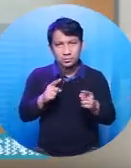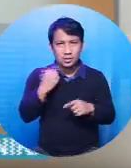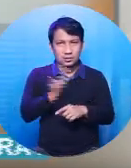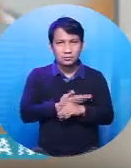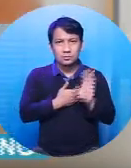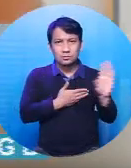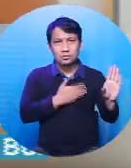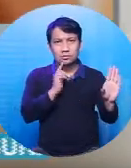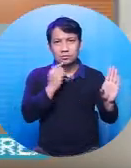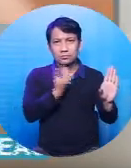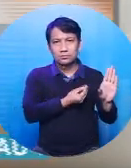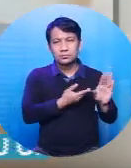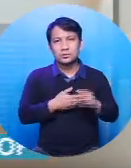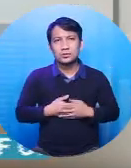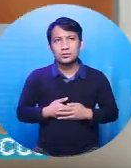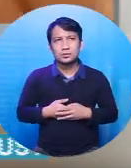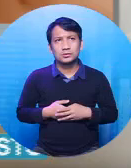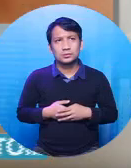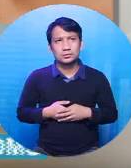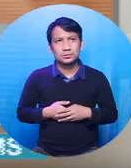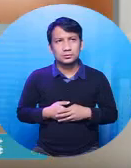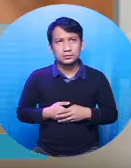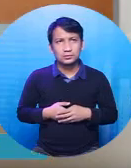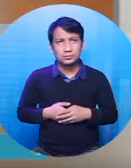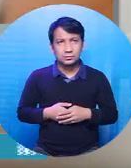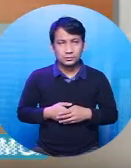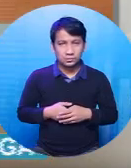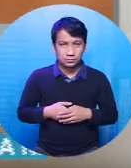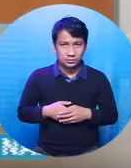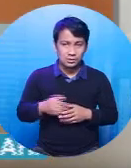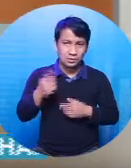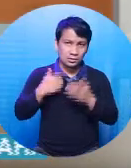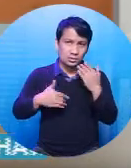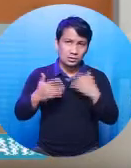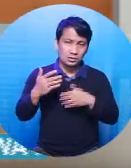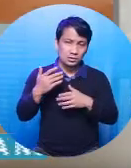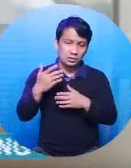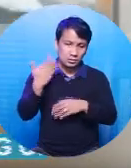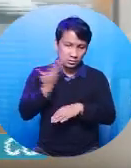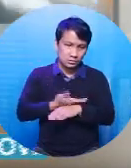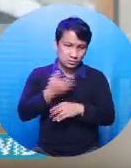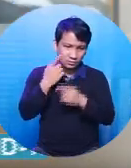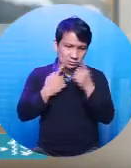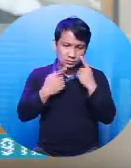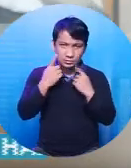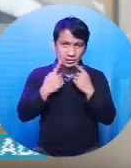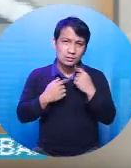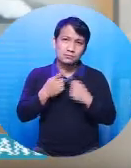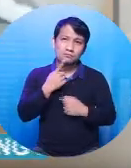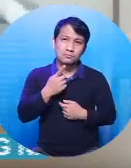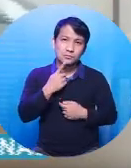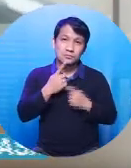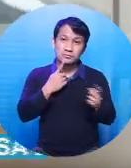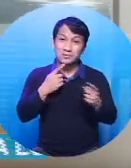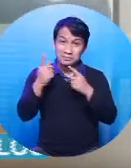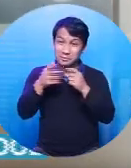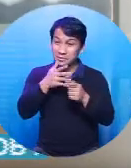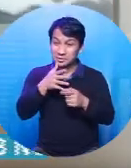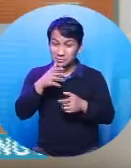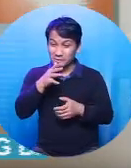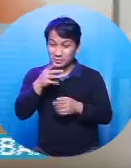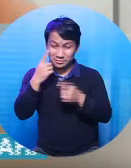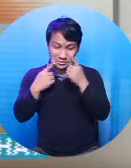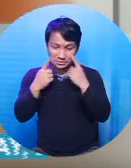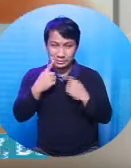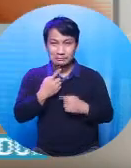mo, ma'am. I miss you so much, baby. Hello, ma. Ilang